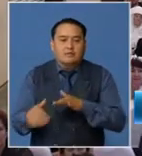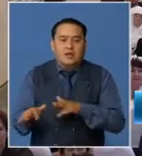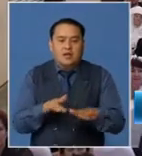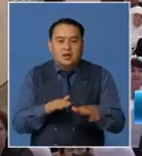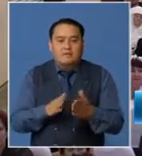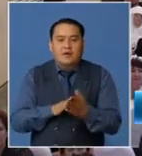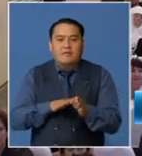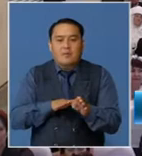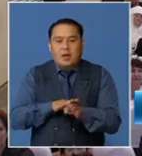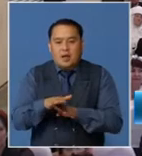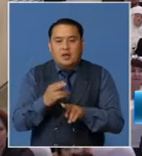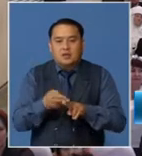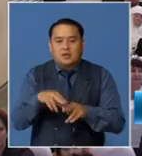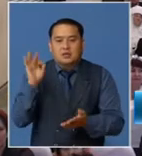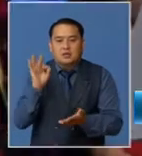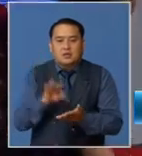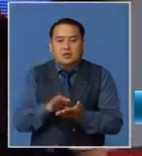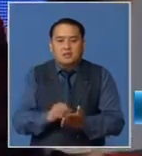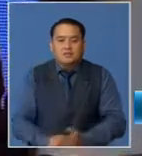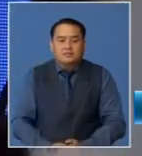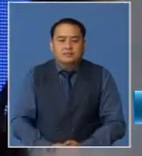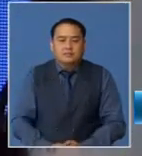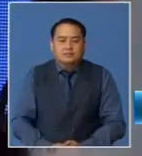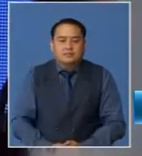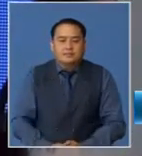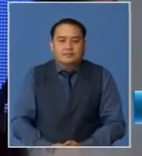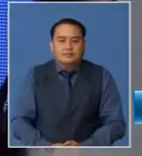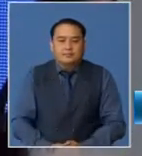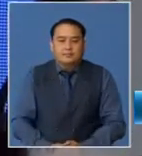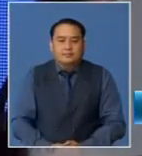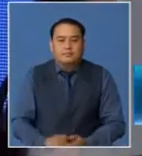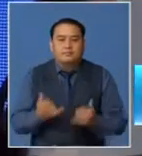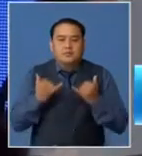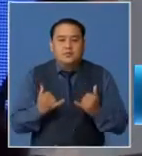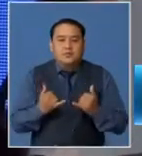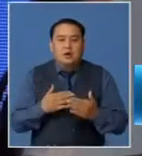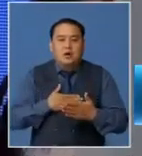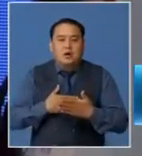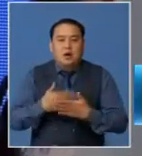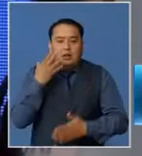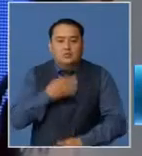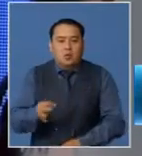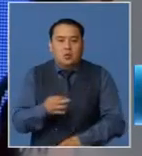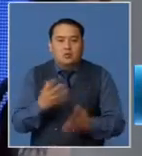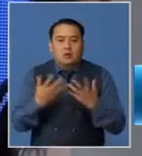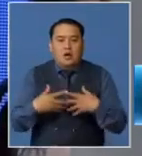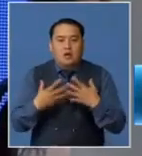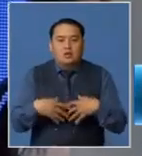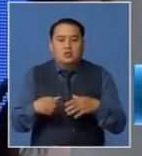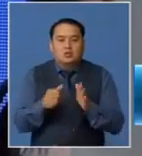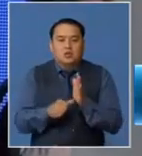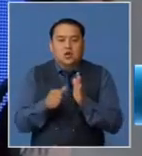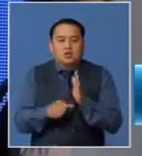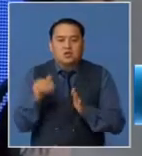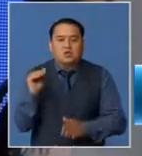деятельность по реализации этих задач. Сегодня действующий актив АНК Алматинской области насчитывает около